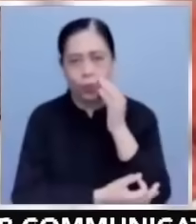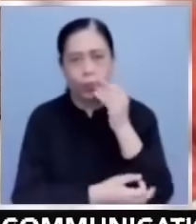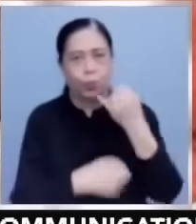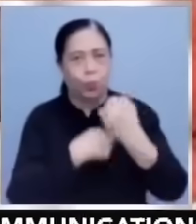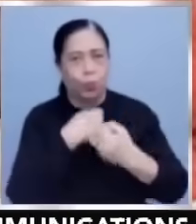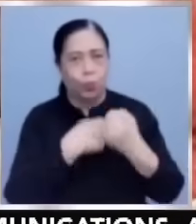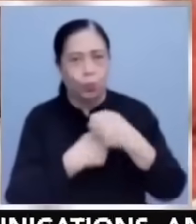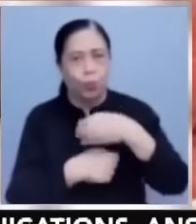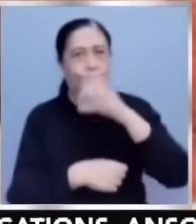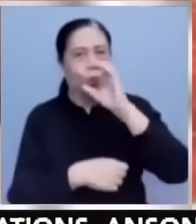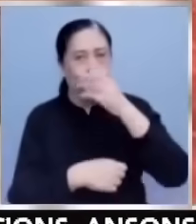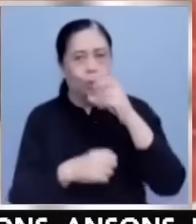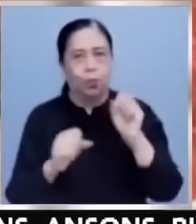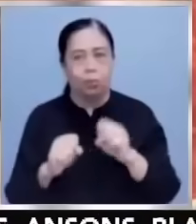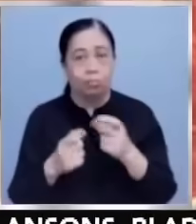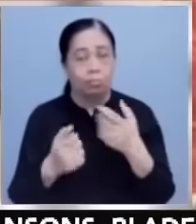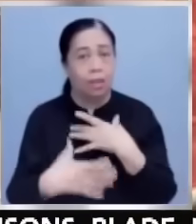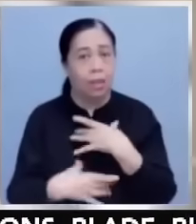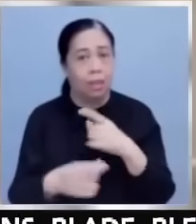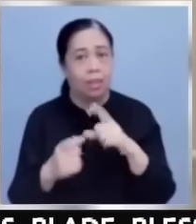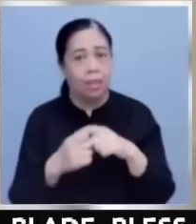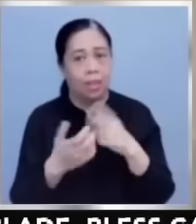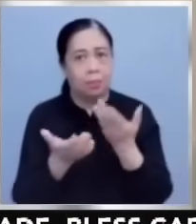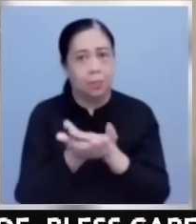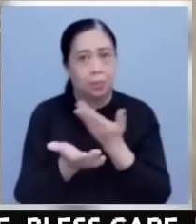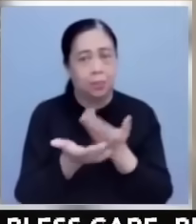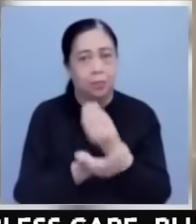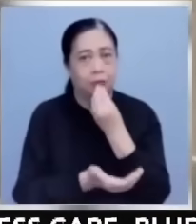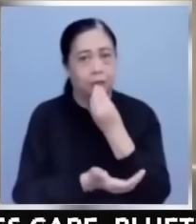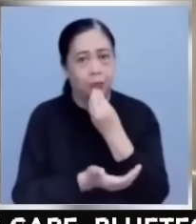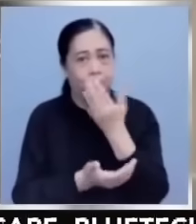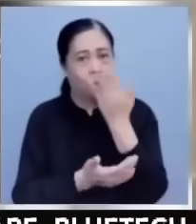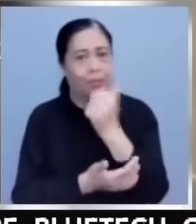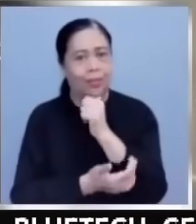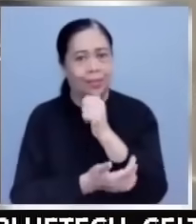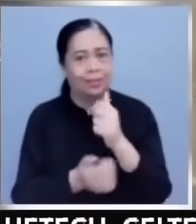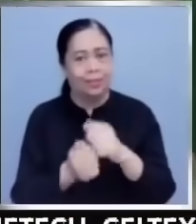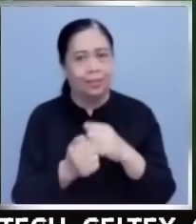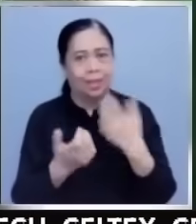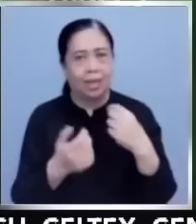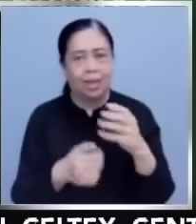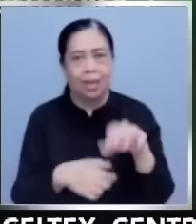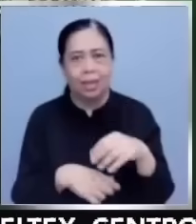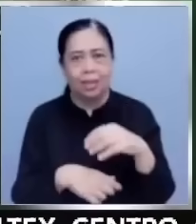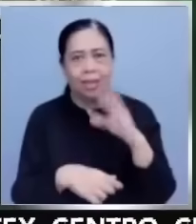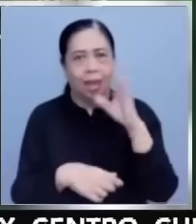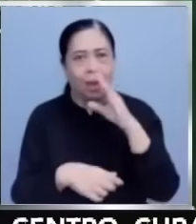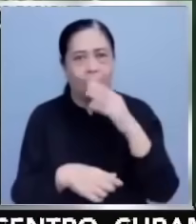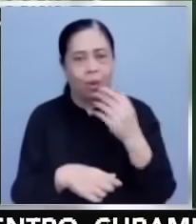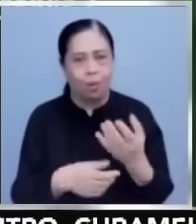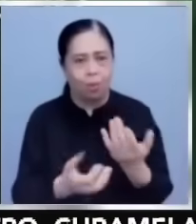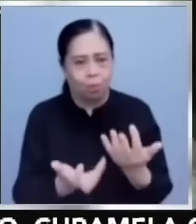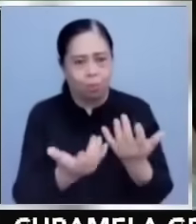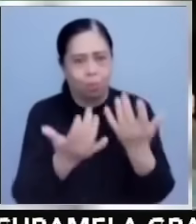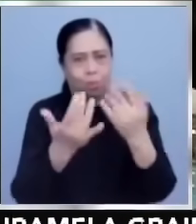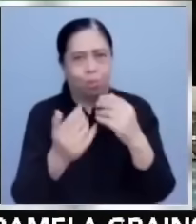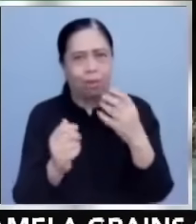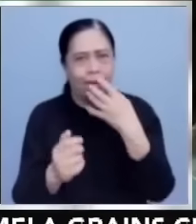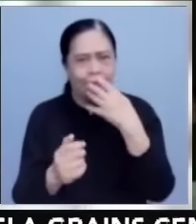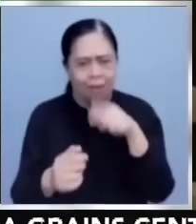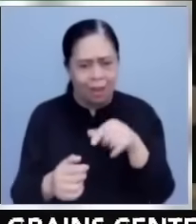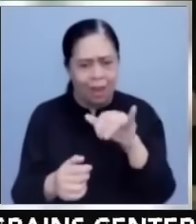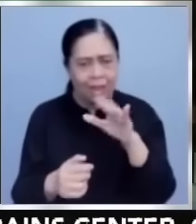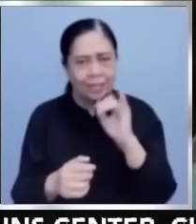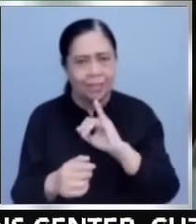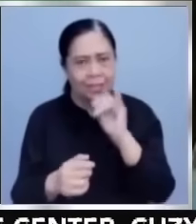uhaw. Sa mga mahilig sa may twist ang food, why not try ang smoking ball ice cream? Smoking ball sa ice cream, ma'am, tapos liquid